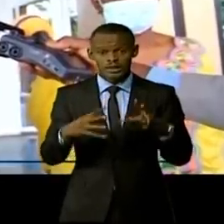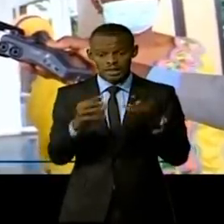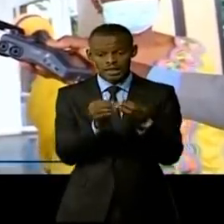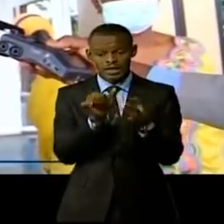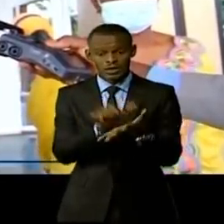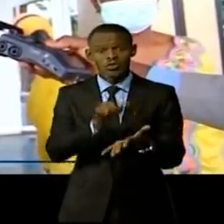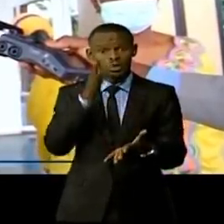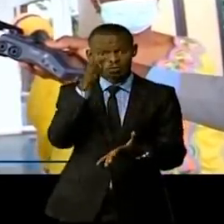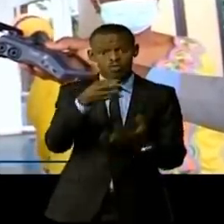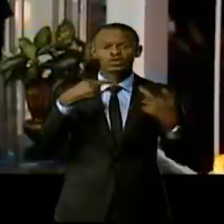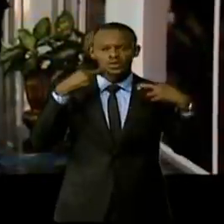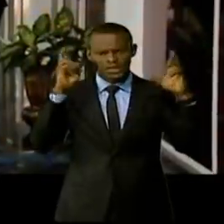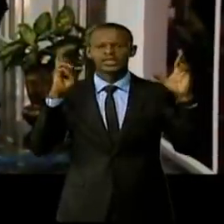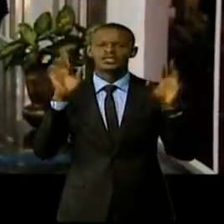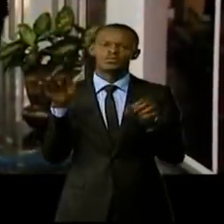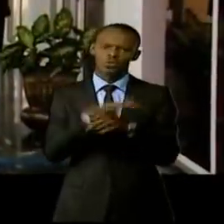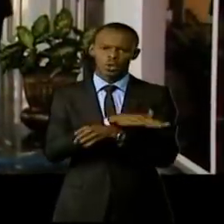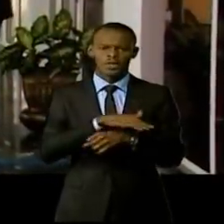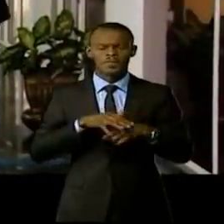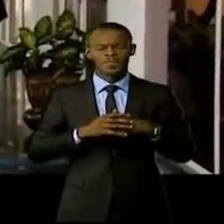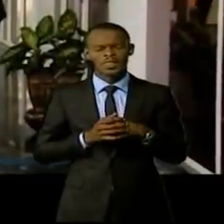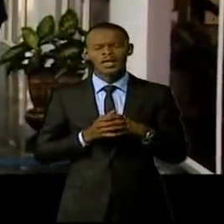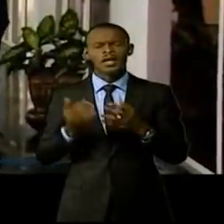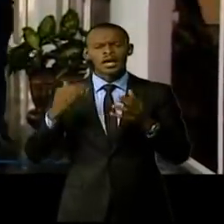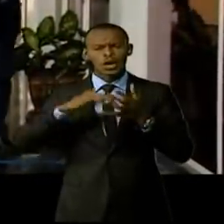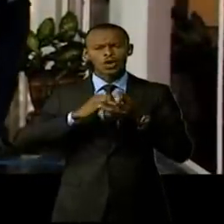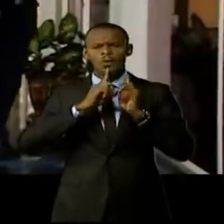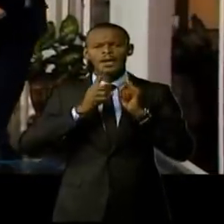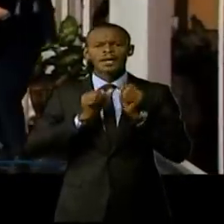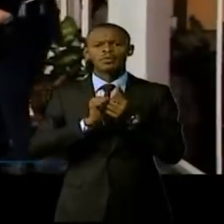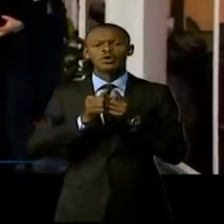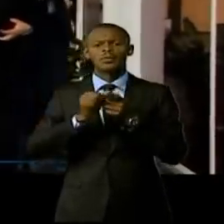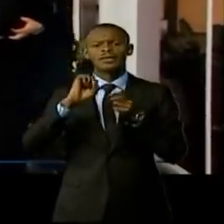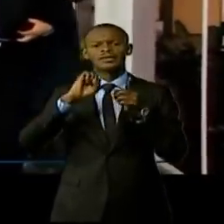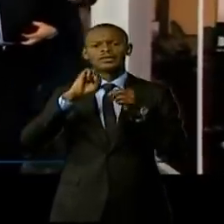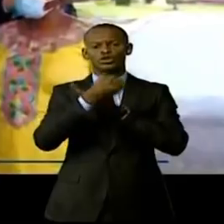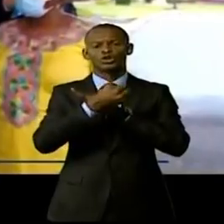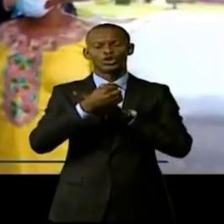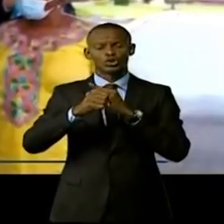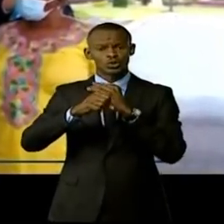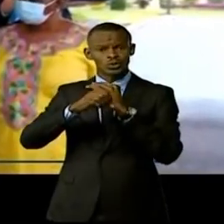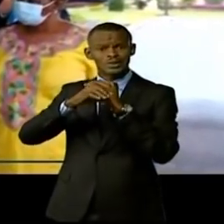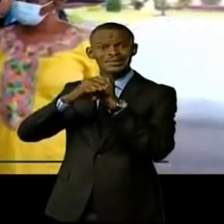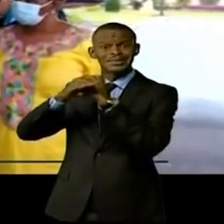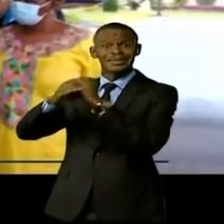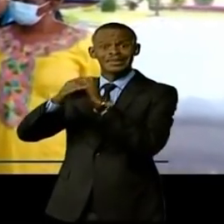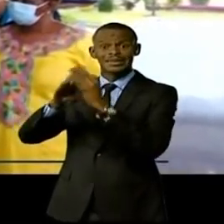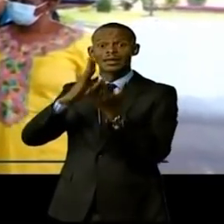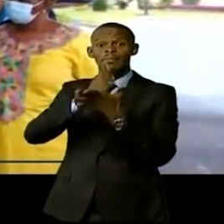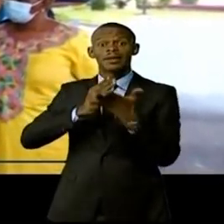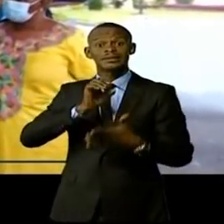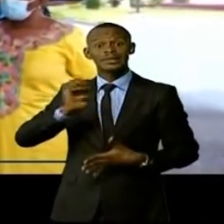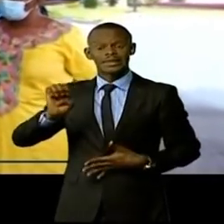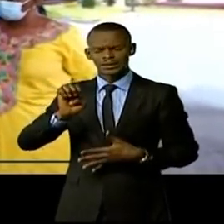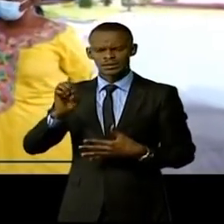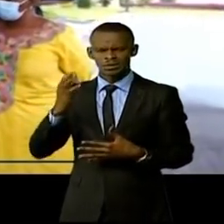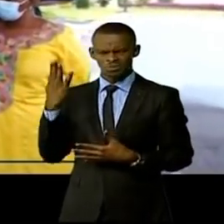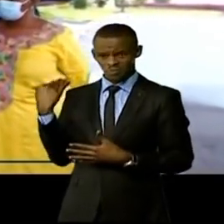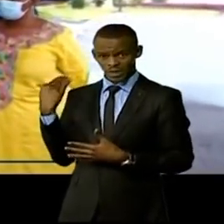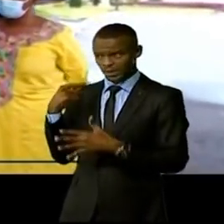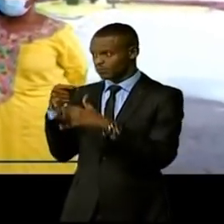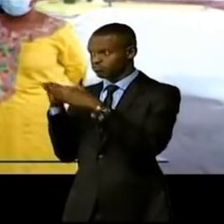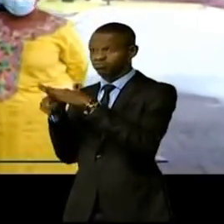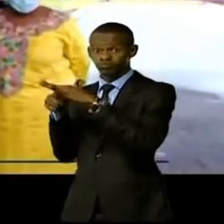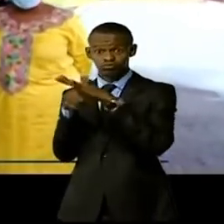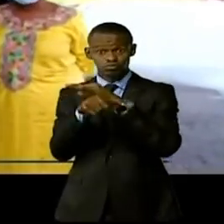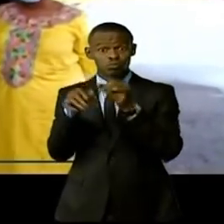une réussite totale. La situation sécuritaire dans la partie est du territoire national avec les récentes tueries à Djougou,